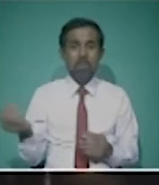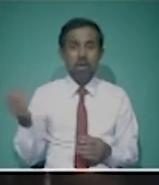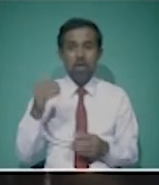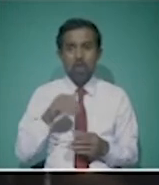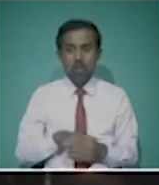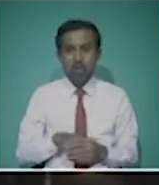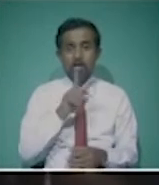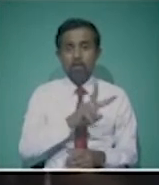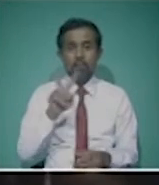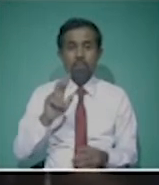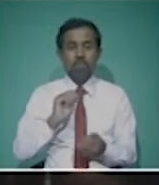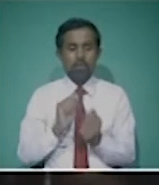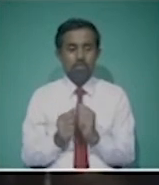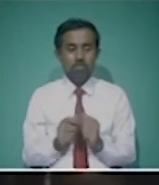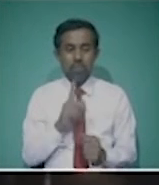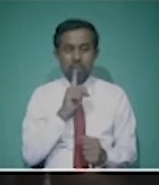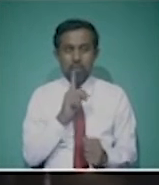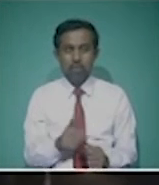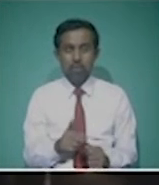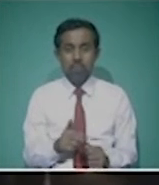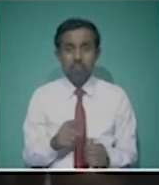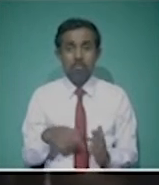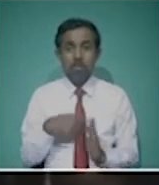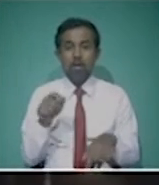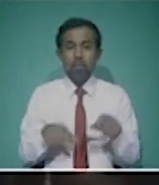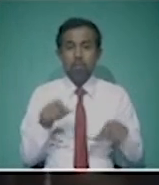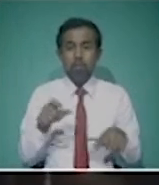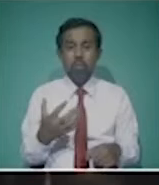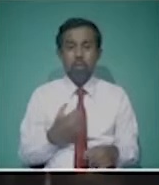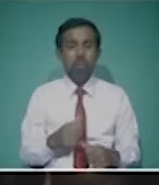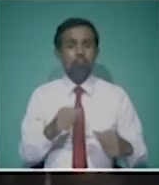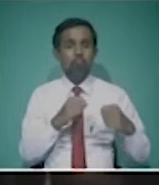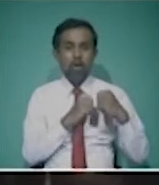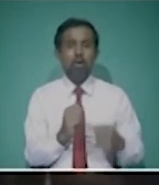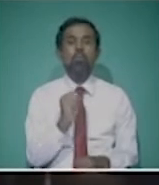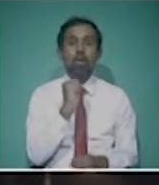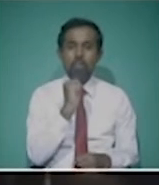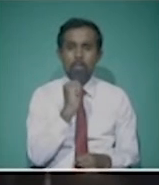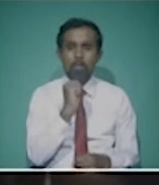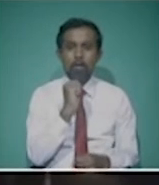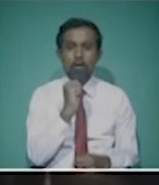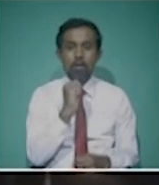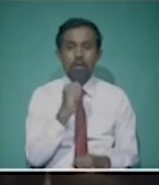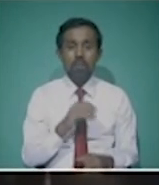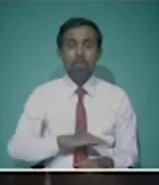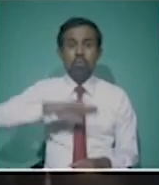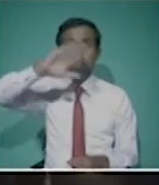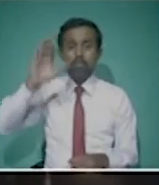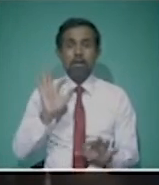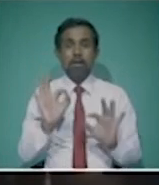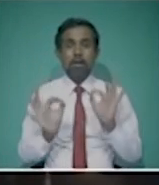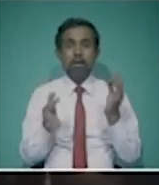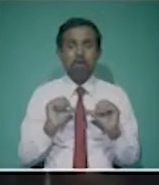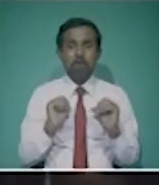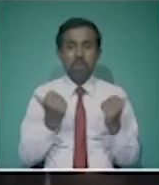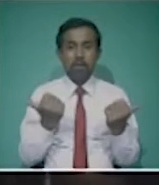22 திருத்தம் என்பது கூட இந்த நாட்டினுடைய மக்களுக்கு என்ன நன்மையை தரப்போகிறது? இன்று மலையகத்தில் இருக்கின்ற தோட்ட தொழிலாளர்களாக வாழுகிற மக்களுடைய வாழ்க்கையில்